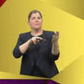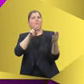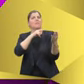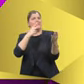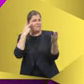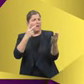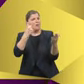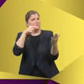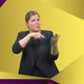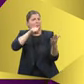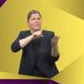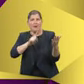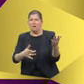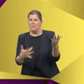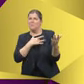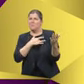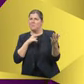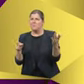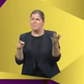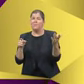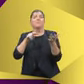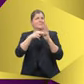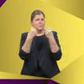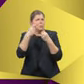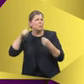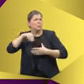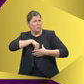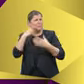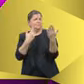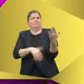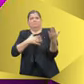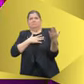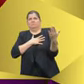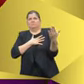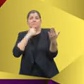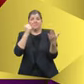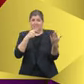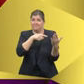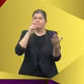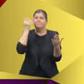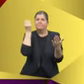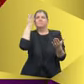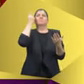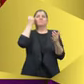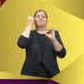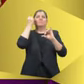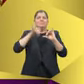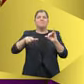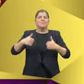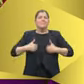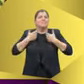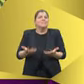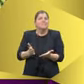they see something that touches them internally, that means a lot to them, it might even be triggering to what they're